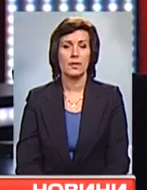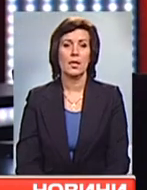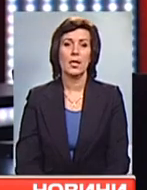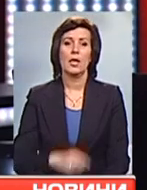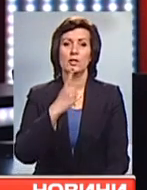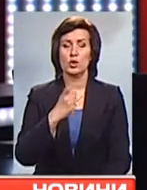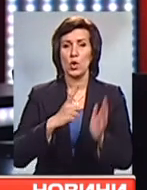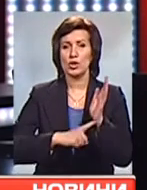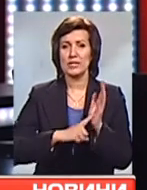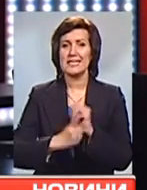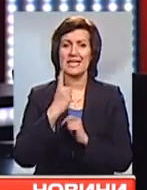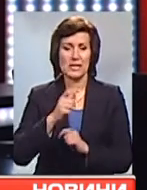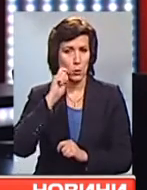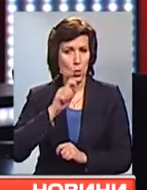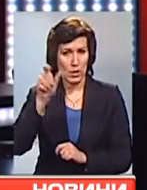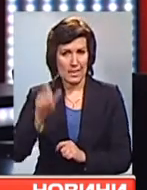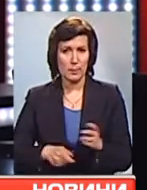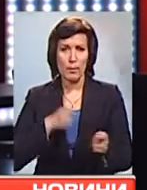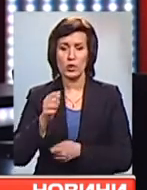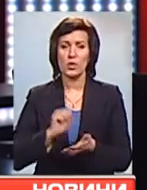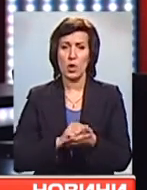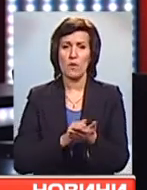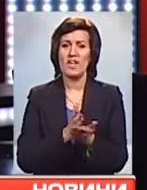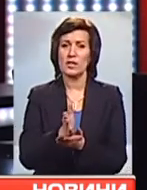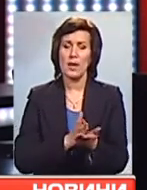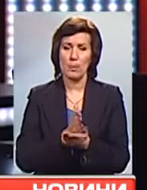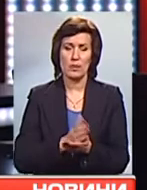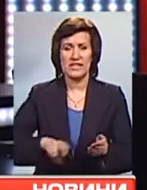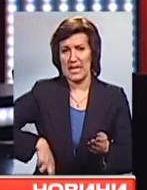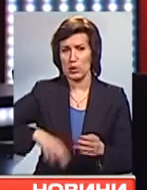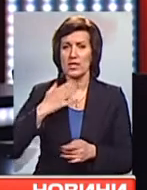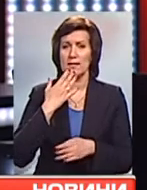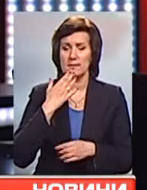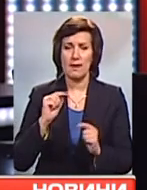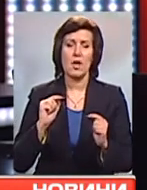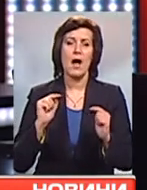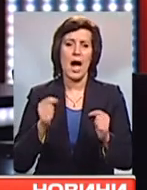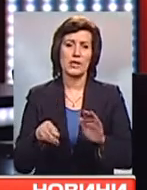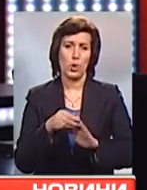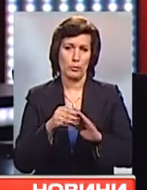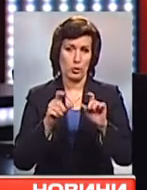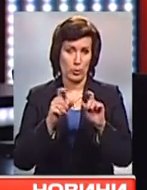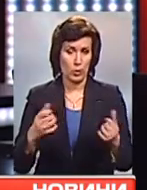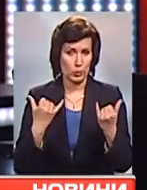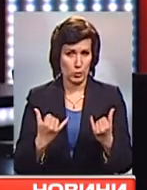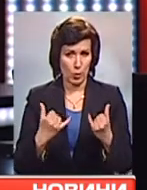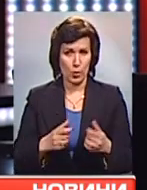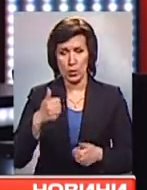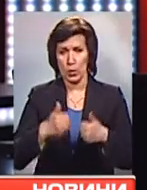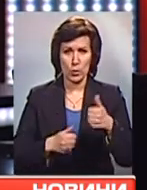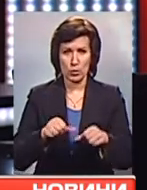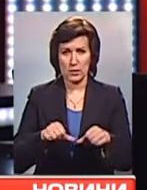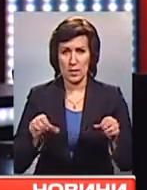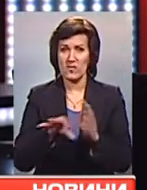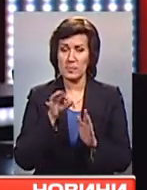Власне, 161 українець подав документи на посаду директора Національного антикорупційного бюро. Сьогодні конкурсна